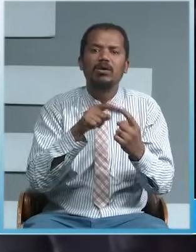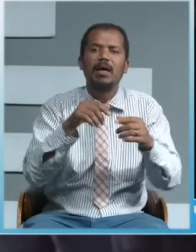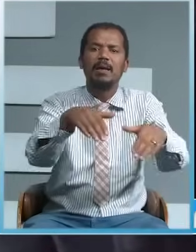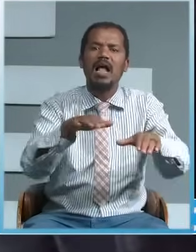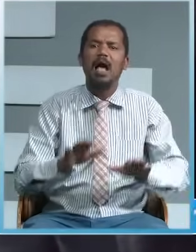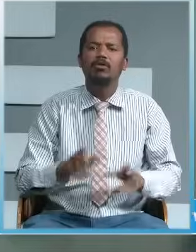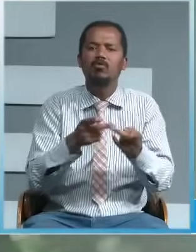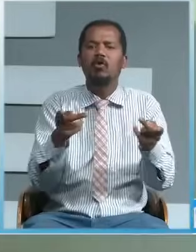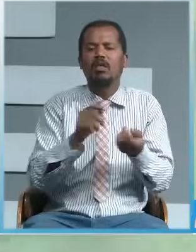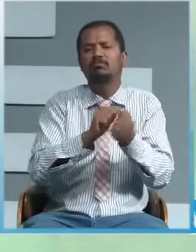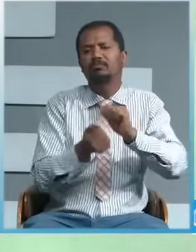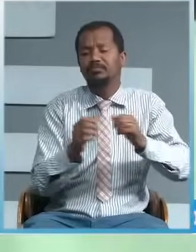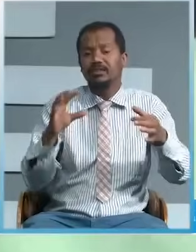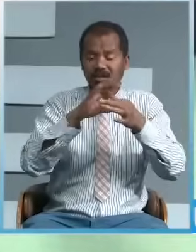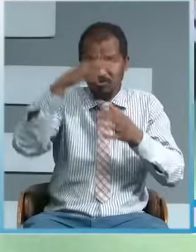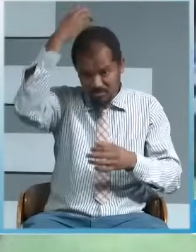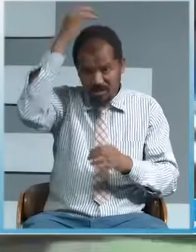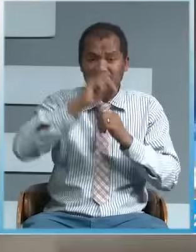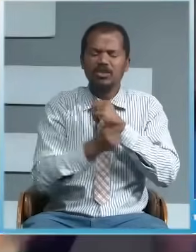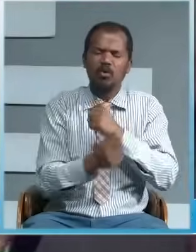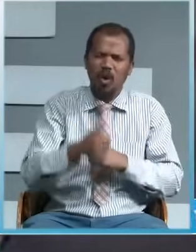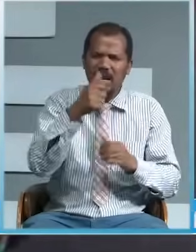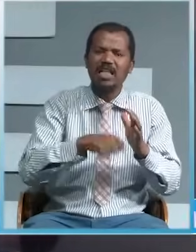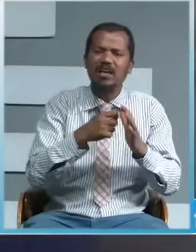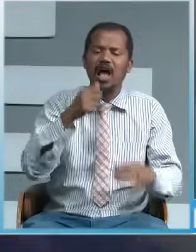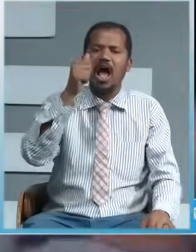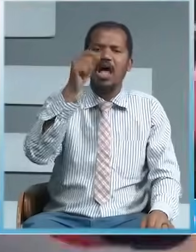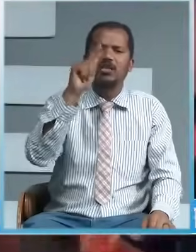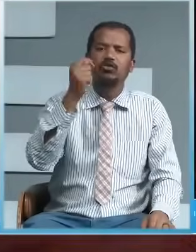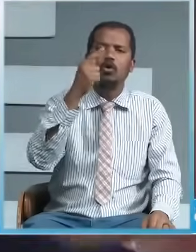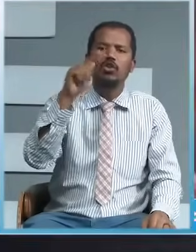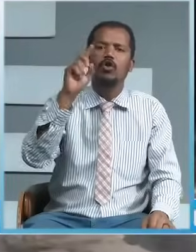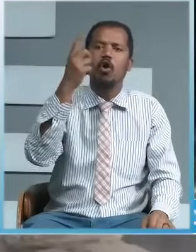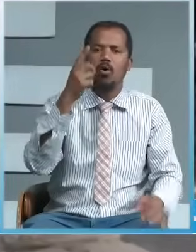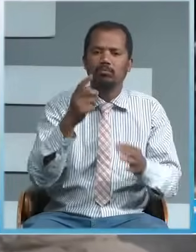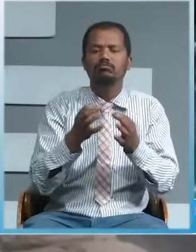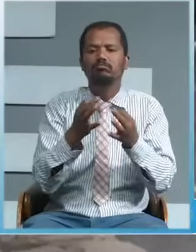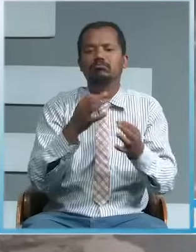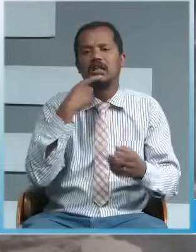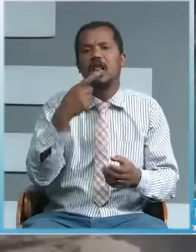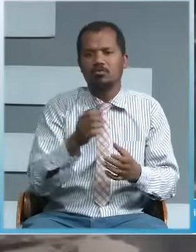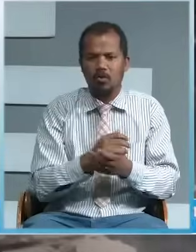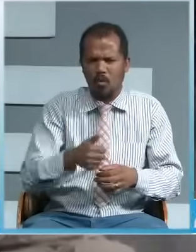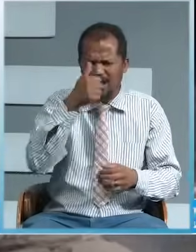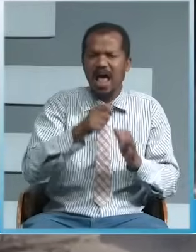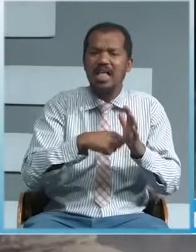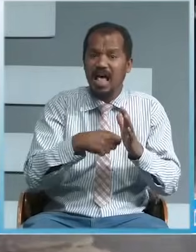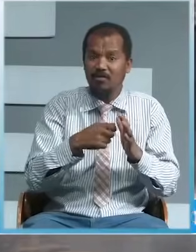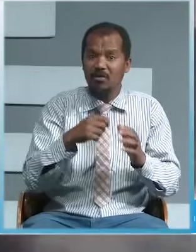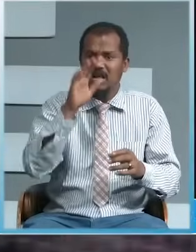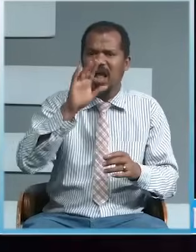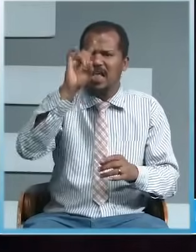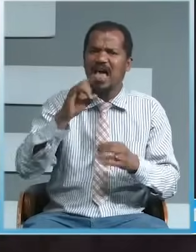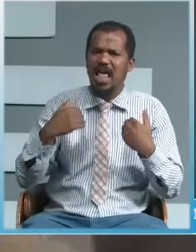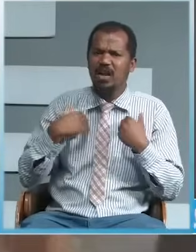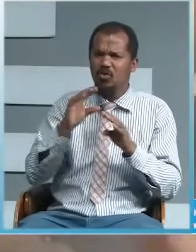ስፍራነት እየተቀየረች ነው ሲሉም የተባበሩት መንግስታት ድርጅት ዋና ጸሐፊ አንቶኒዮ ጉቴሬዝ በሰጡት መግለጫ ተናግረዋል። ዋና ጸሐፊው